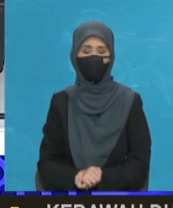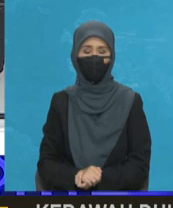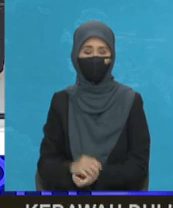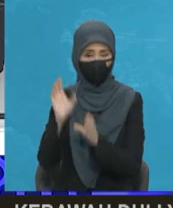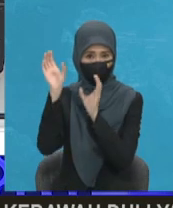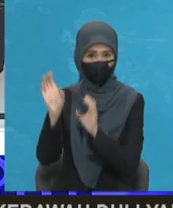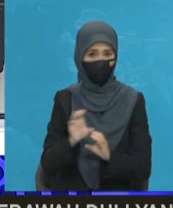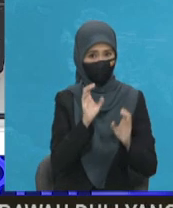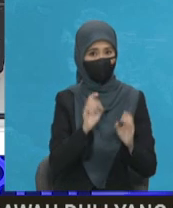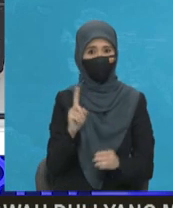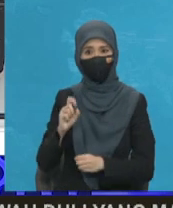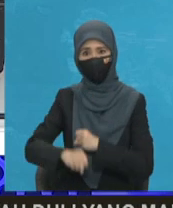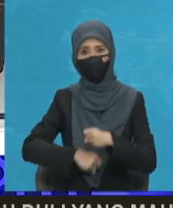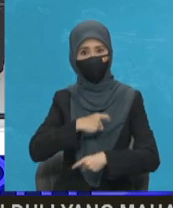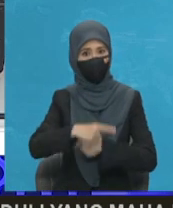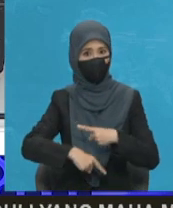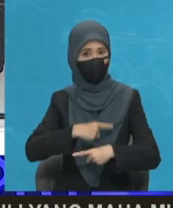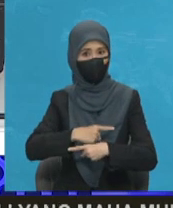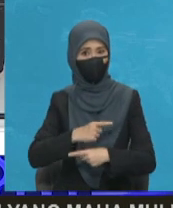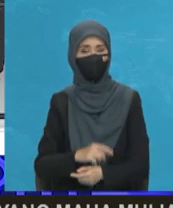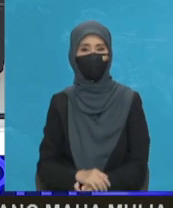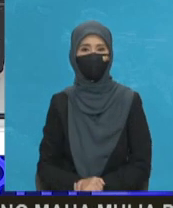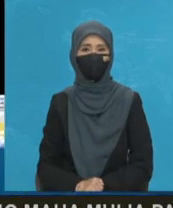2022 secara Maia